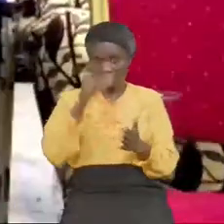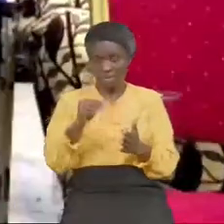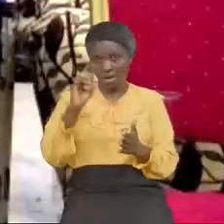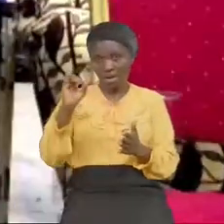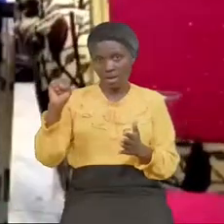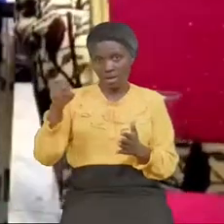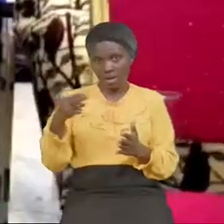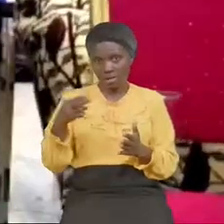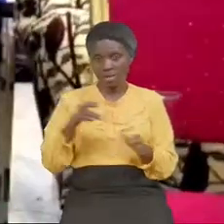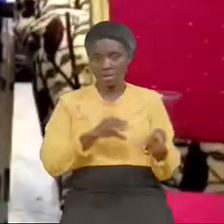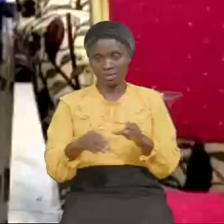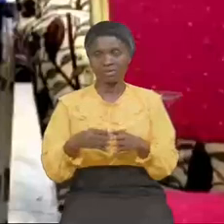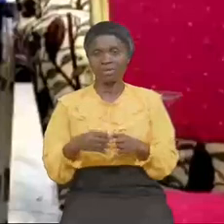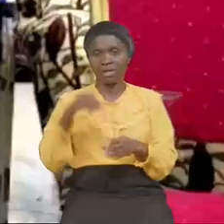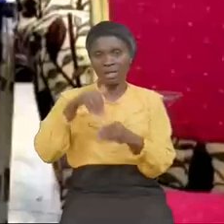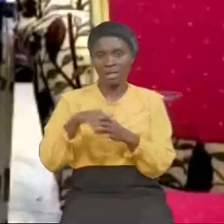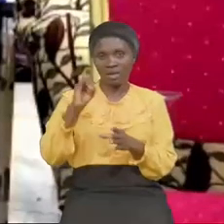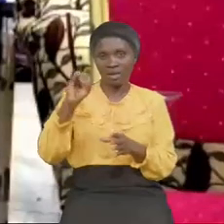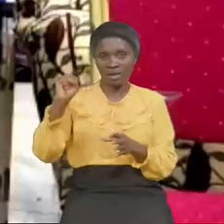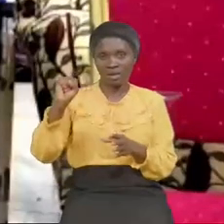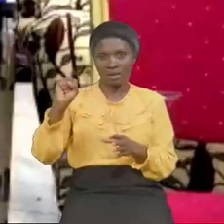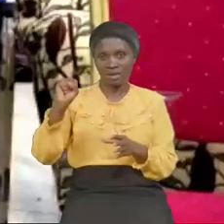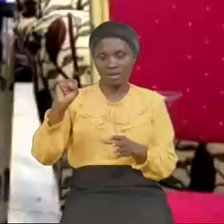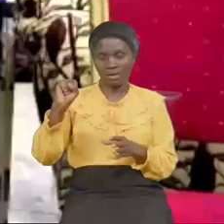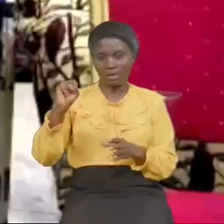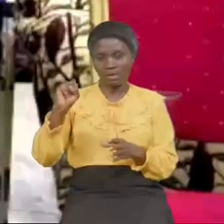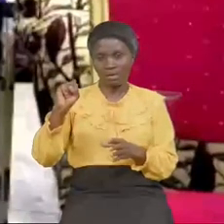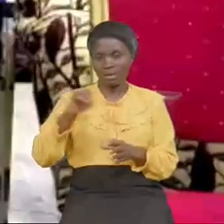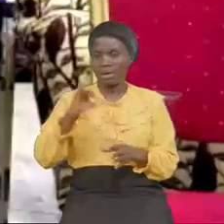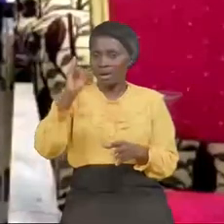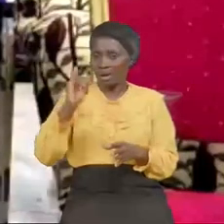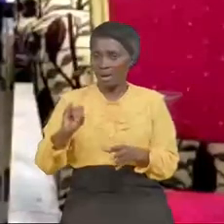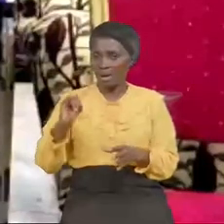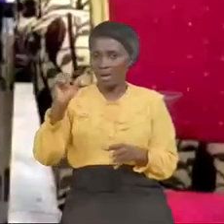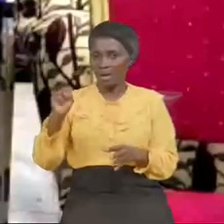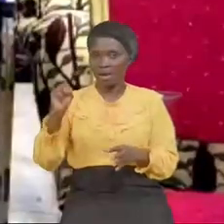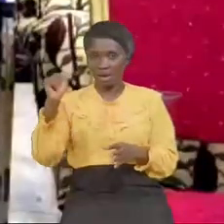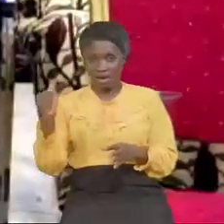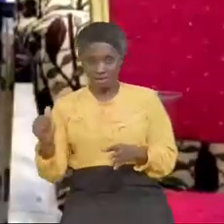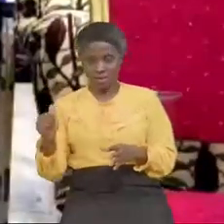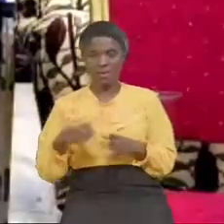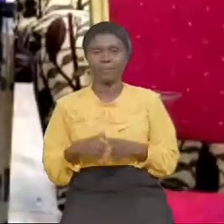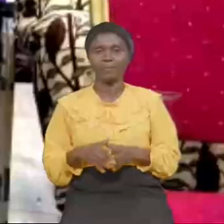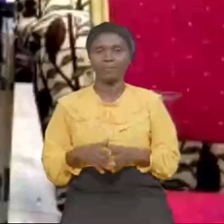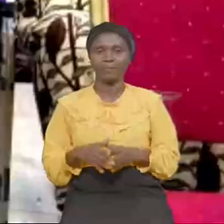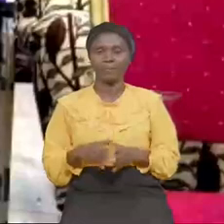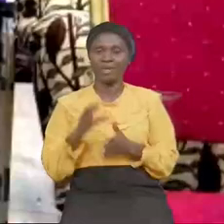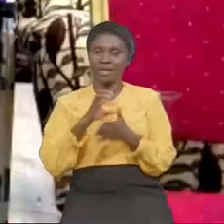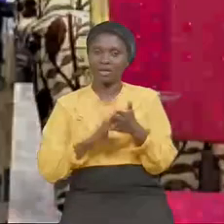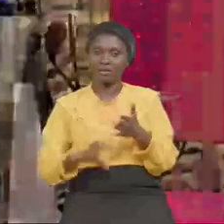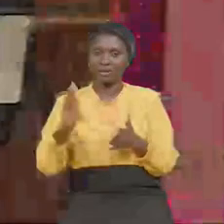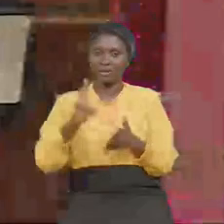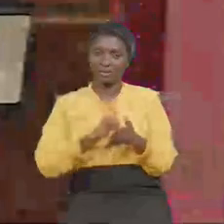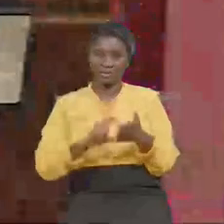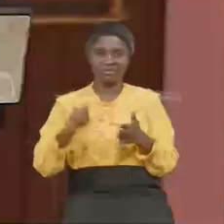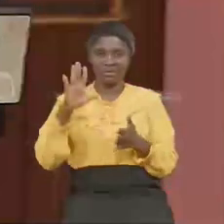Ésaïe au chapitre 6. Ésaïe chapitre 6. Lisons à partir du verset 5.